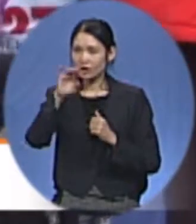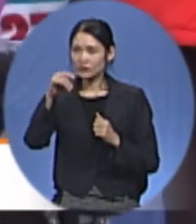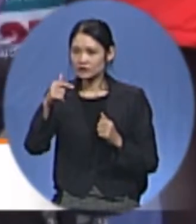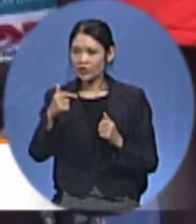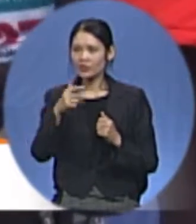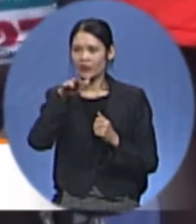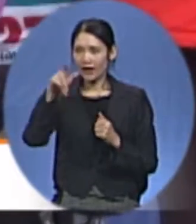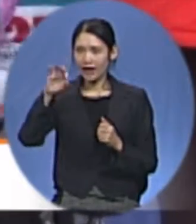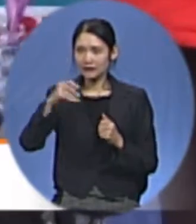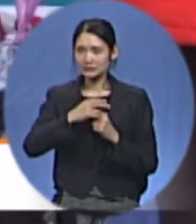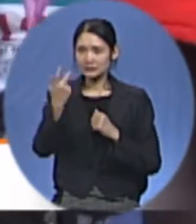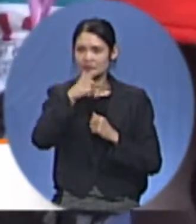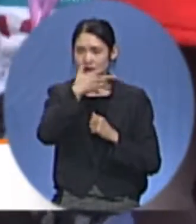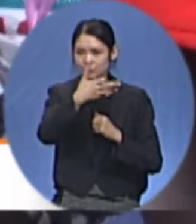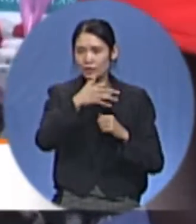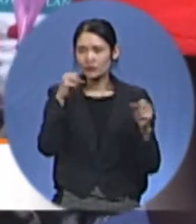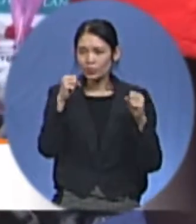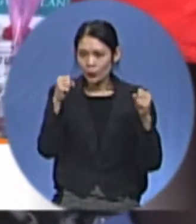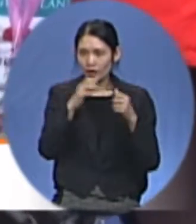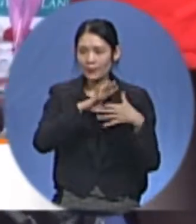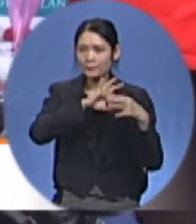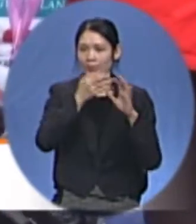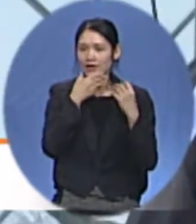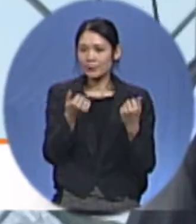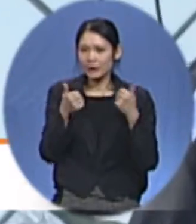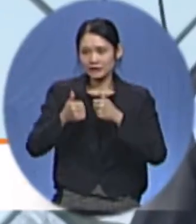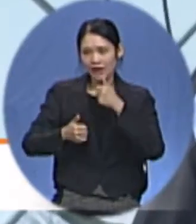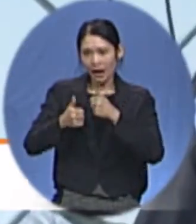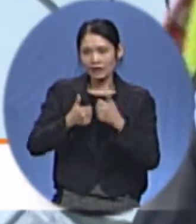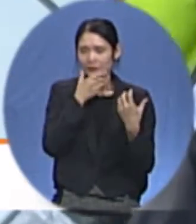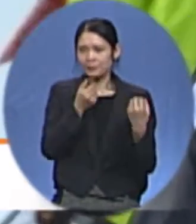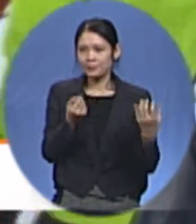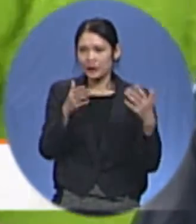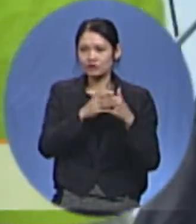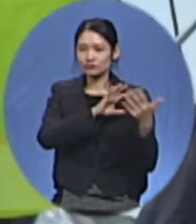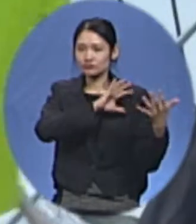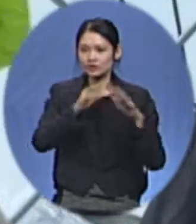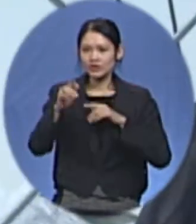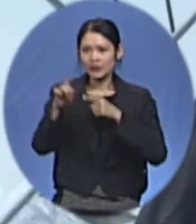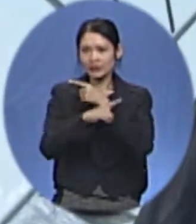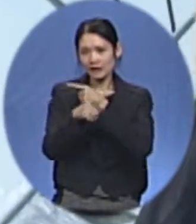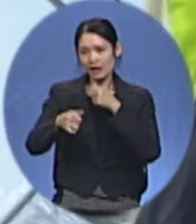등에서 2018 평창 동계 패럴림픽 테스트 이벤트로 치러진 국제대회.